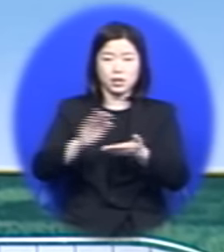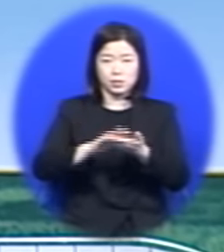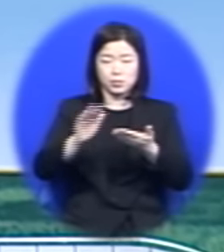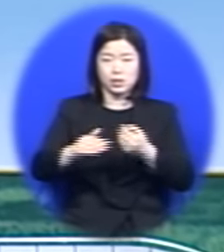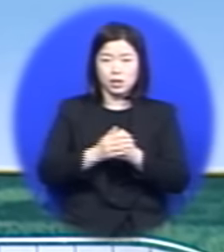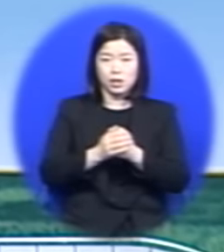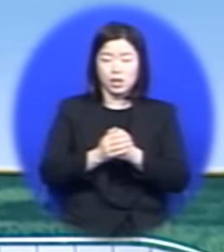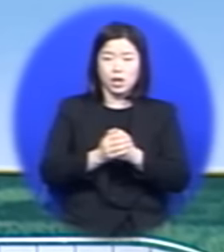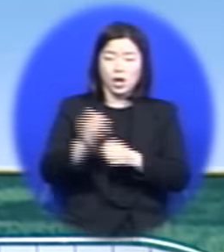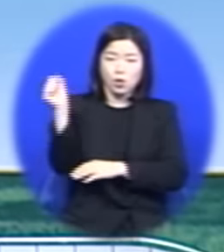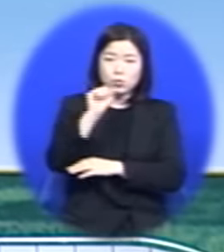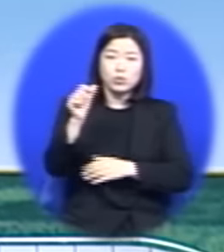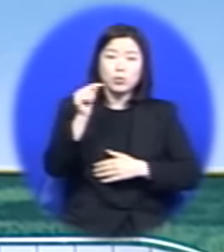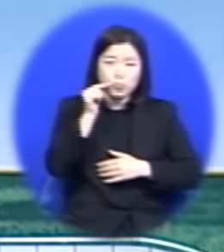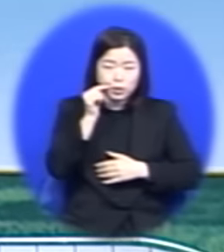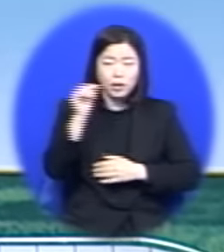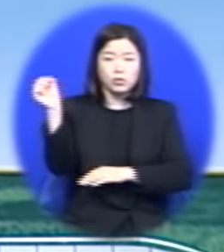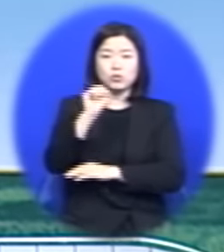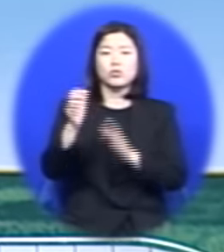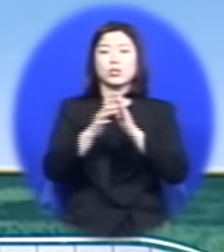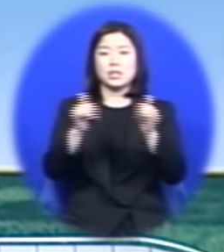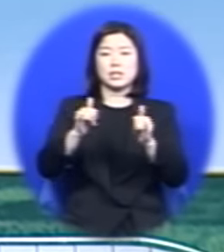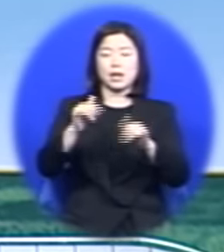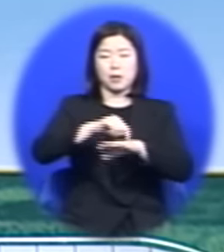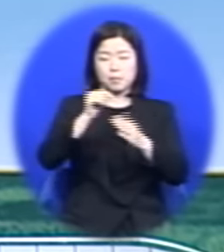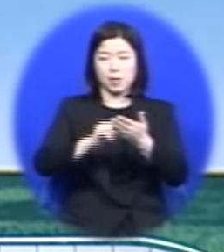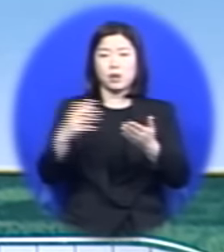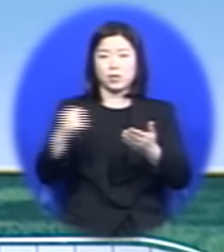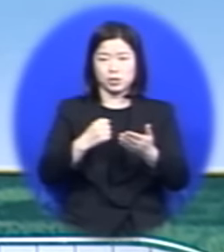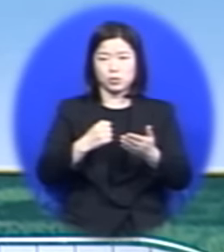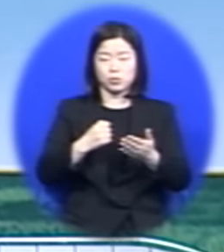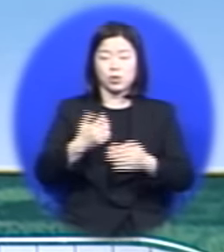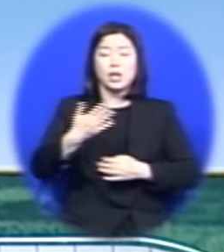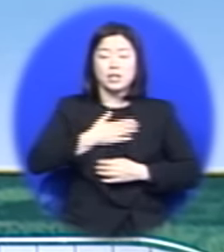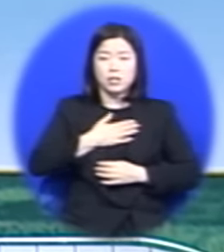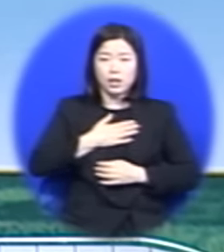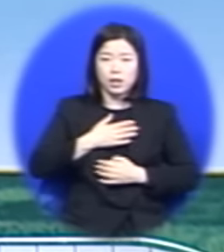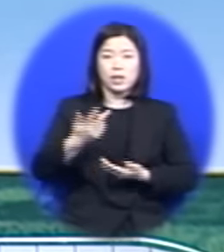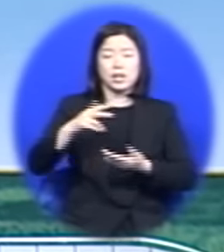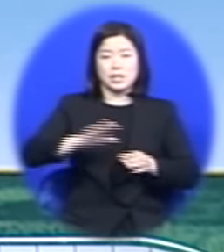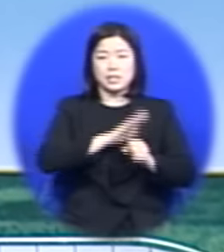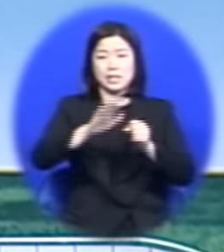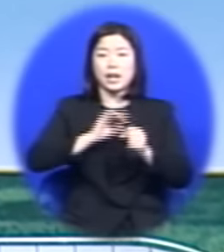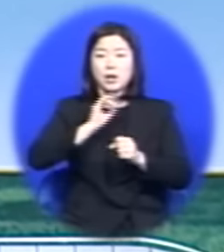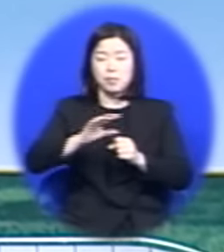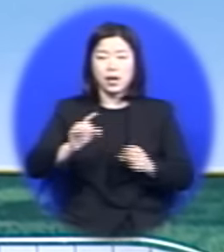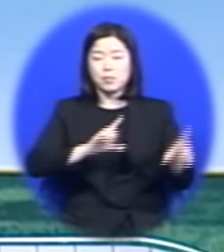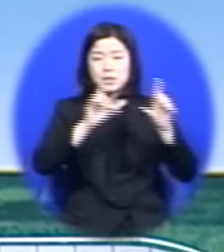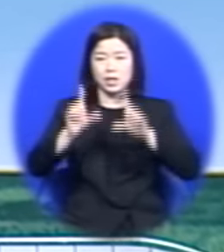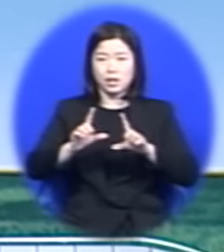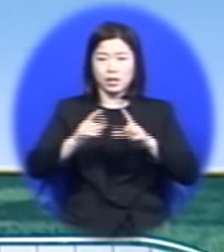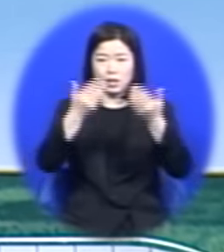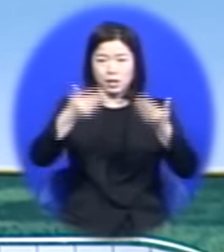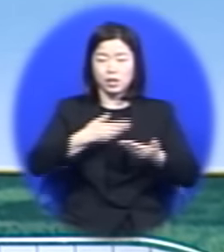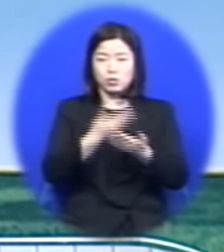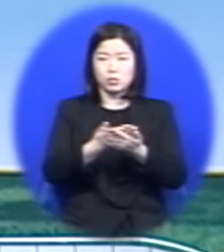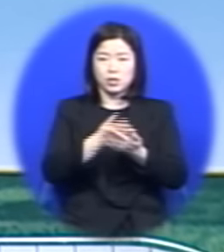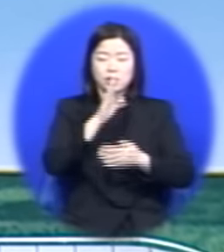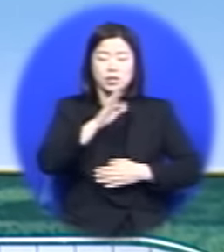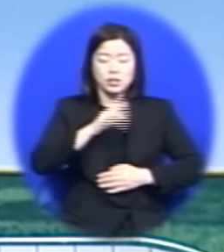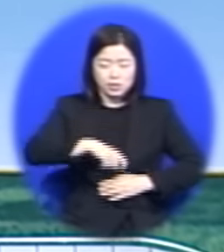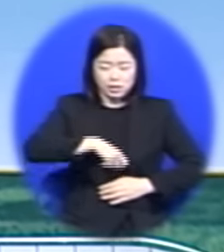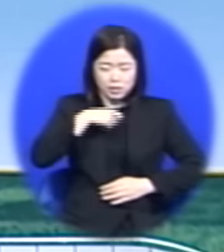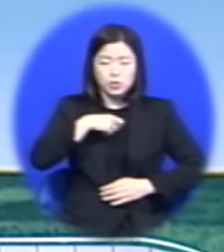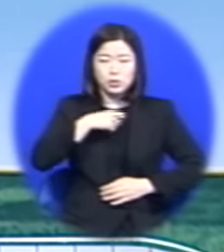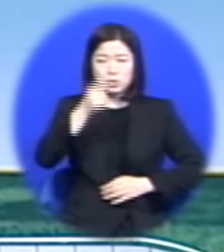심정으로 주님, 저를 사랑만 하며 살게 해주세요. 여러분이 진심으로 기도하면